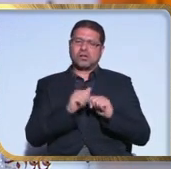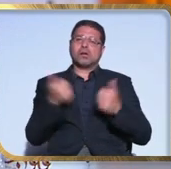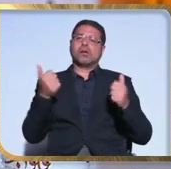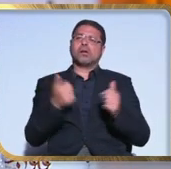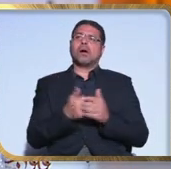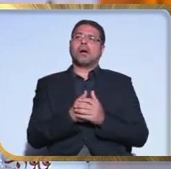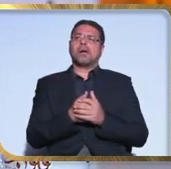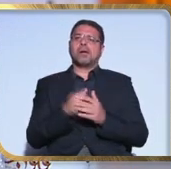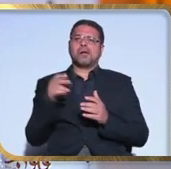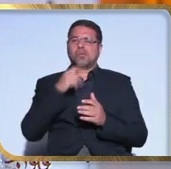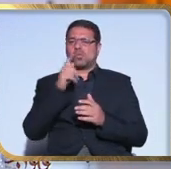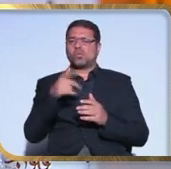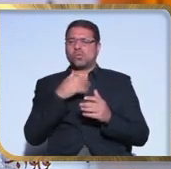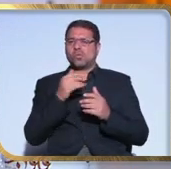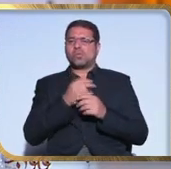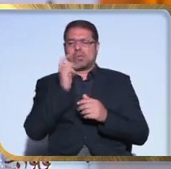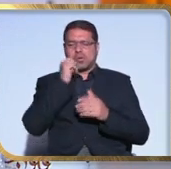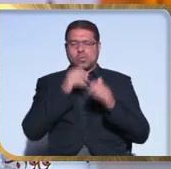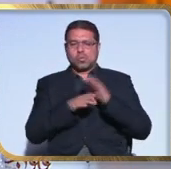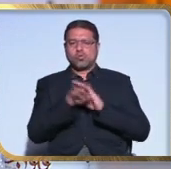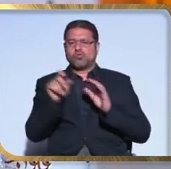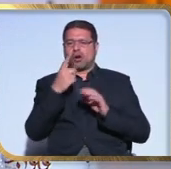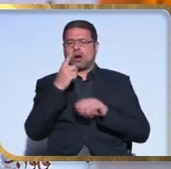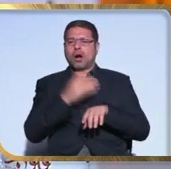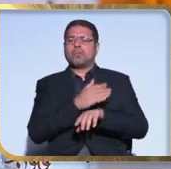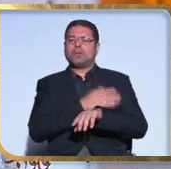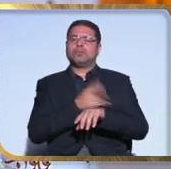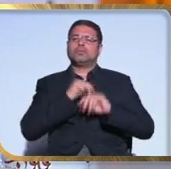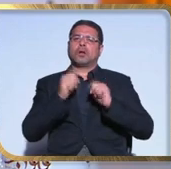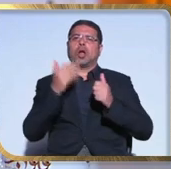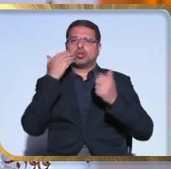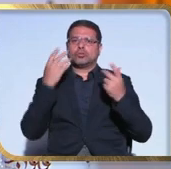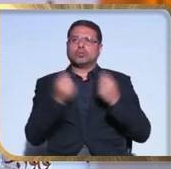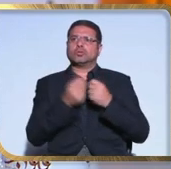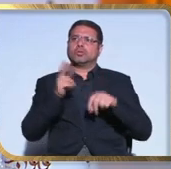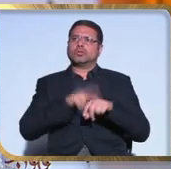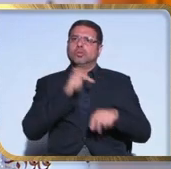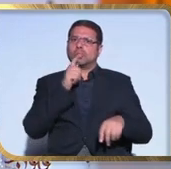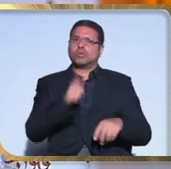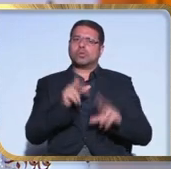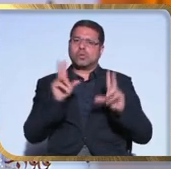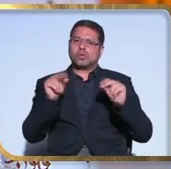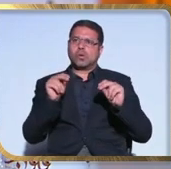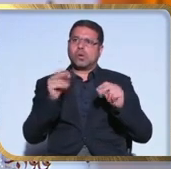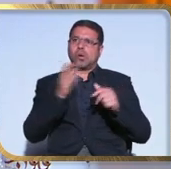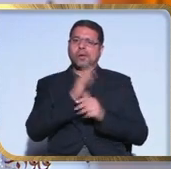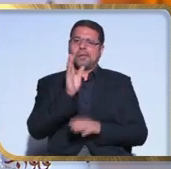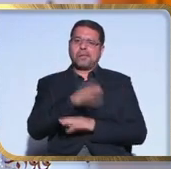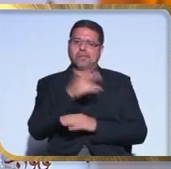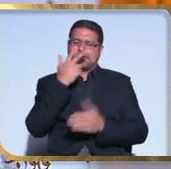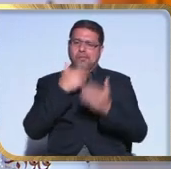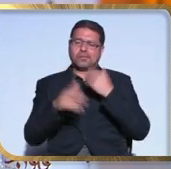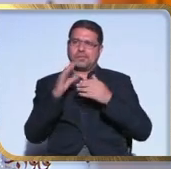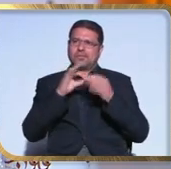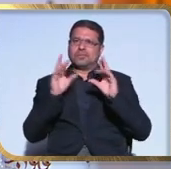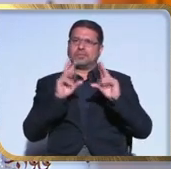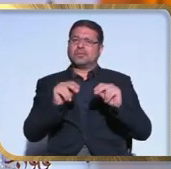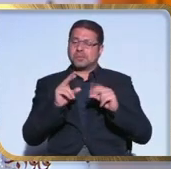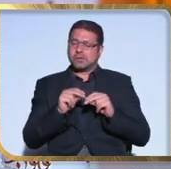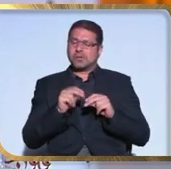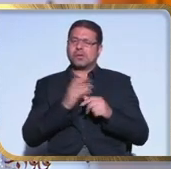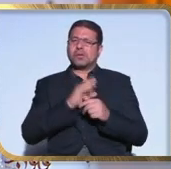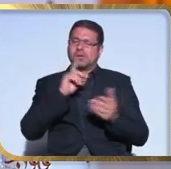طالق وهي بتقول رحت في بيت ابويا بعد كده رجعت عاشت مه هرجع ت اني واقول كمن هجنا من زمان قوي مع حضراتكم